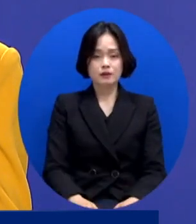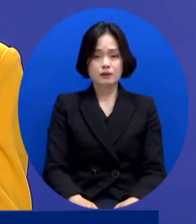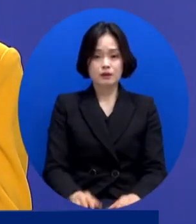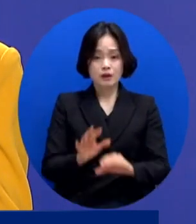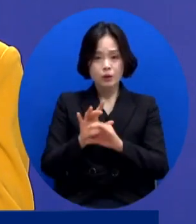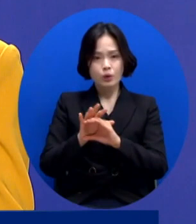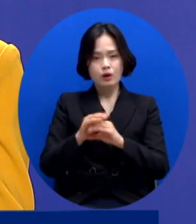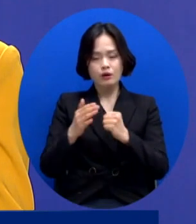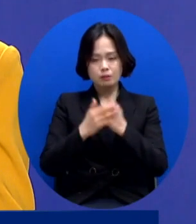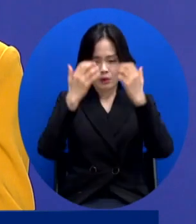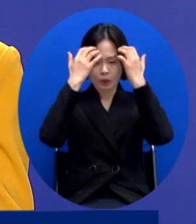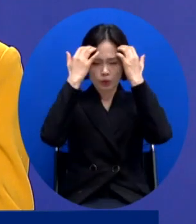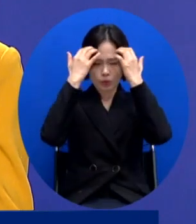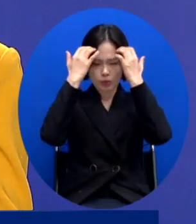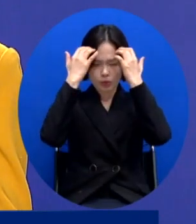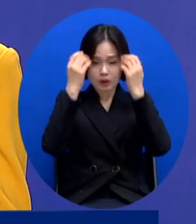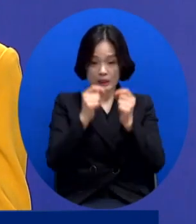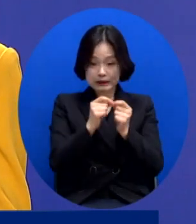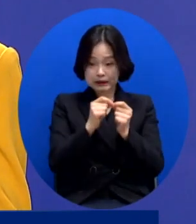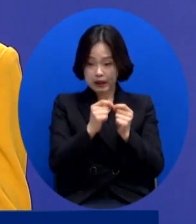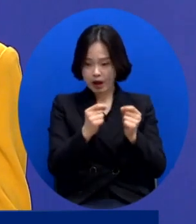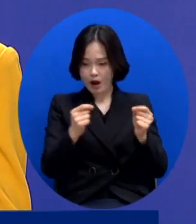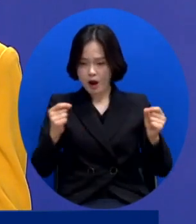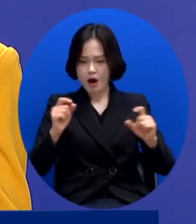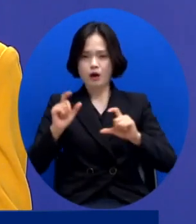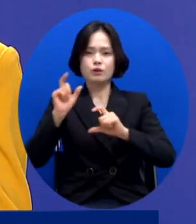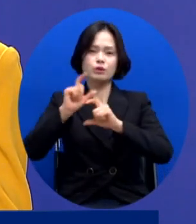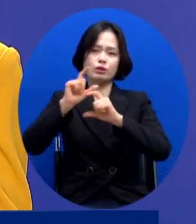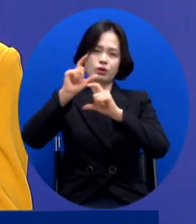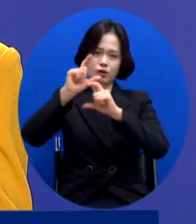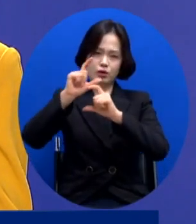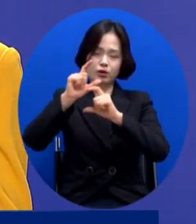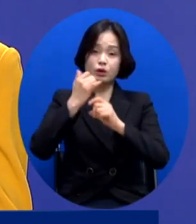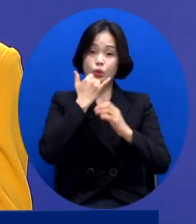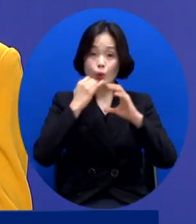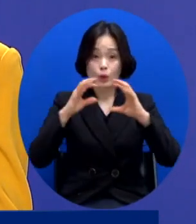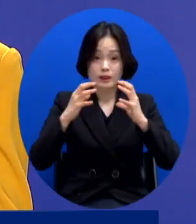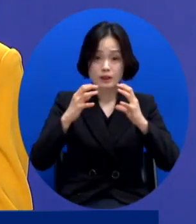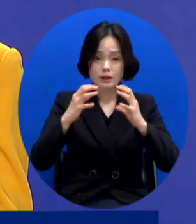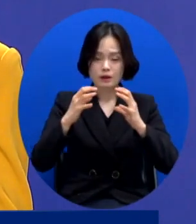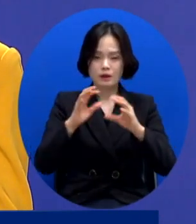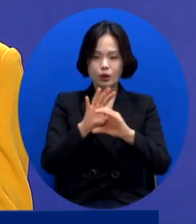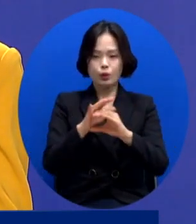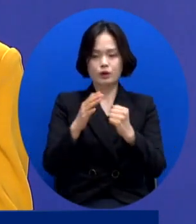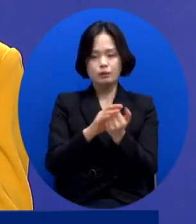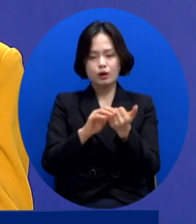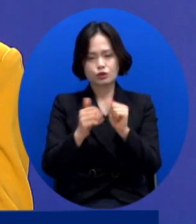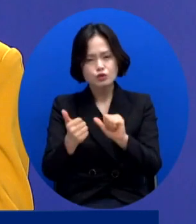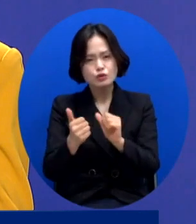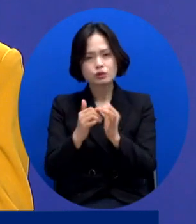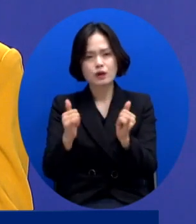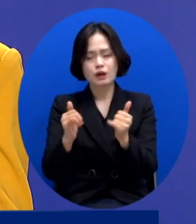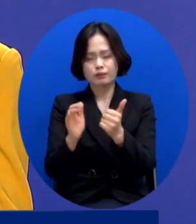늘어가고 있습니다 도 개의 개신교회 는 코로나 역으로 목숨을 잃은 사람들을 추모하고 위기 속에서 빛나는 연대의식을